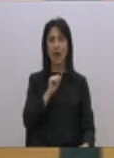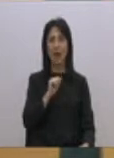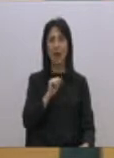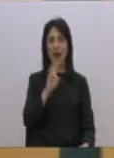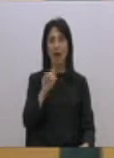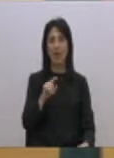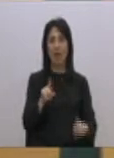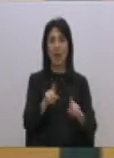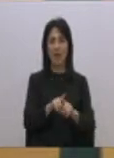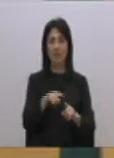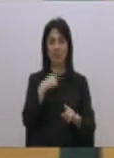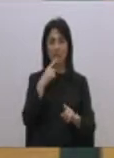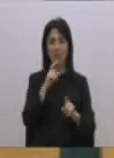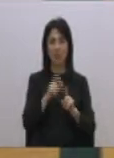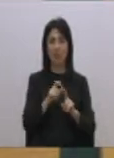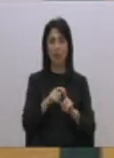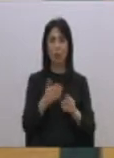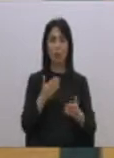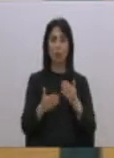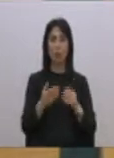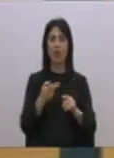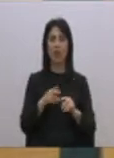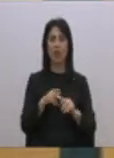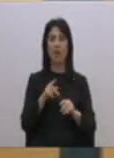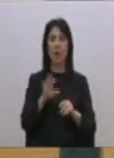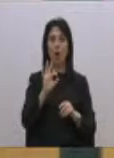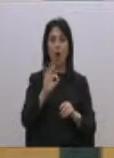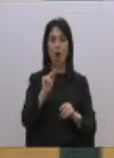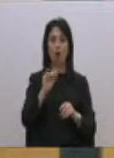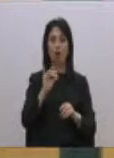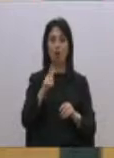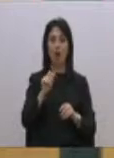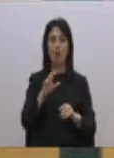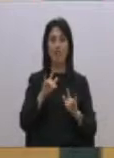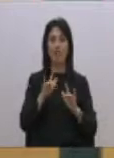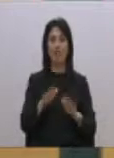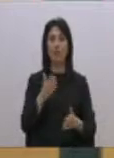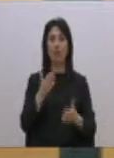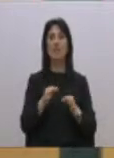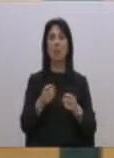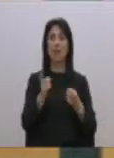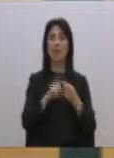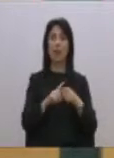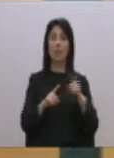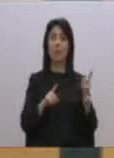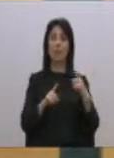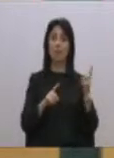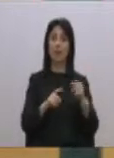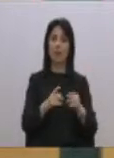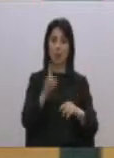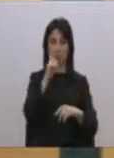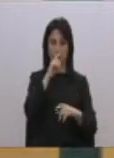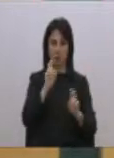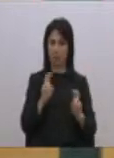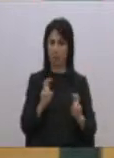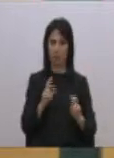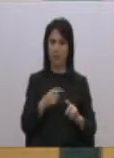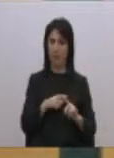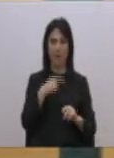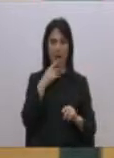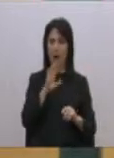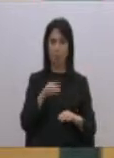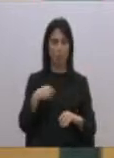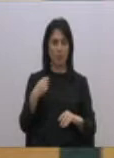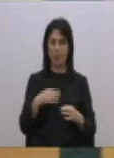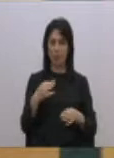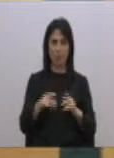ანამ ასევე ახსენა, რომ თურმე ეს ოჩიგავას საქმეზე თურმე სასამართლოს ესეც მორიგი ტყუილი, ეს არ უთქვამ